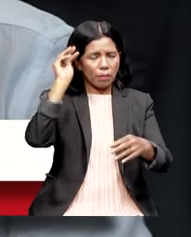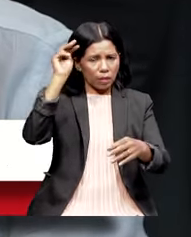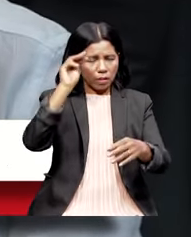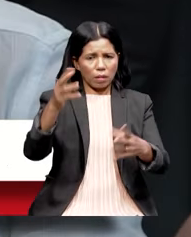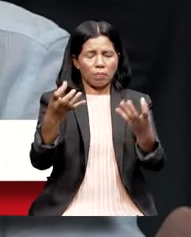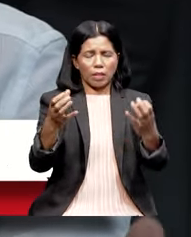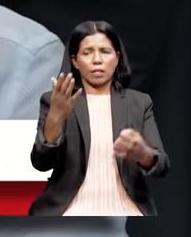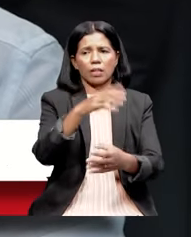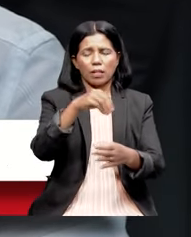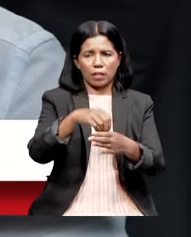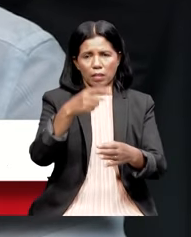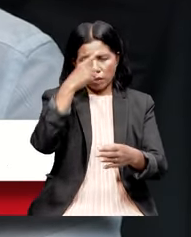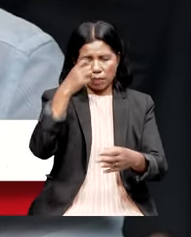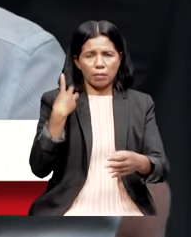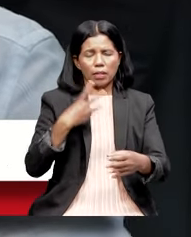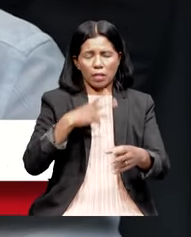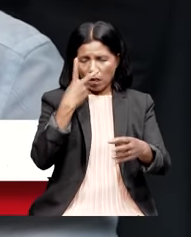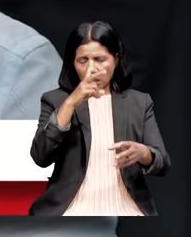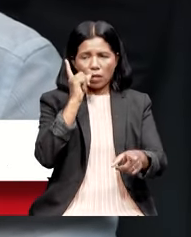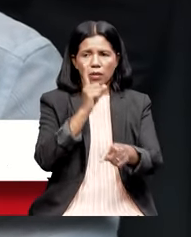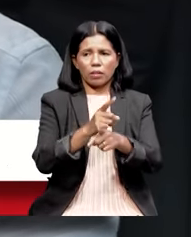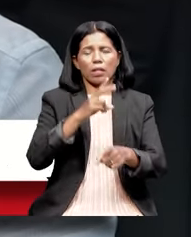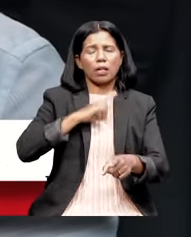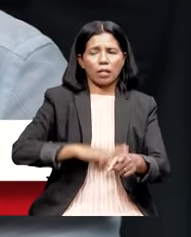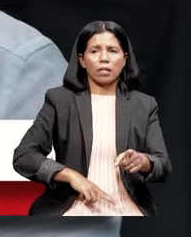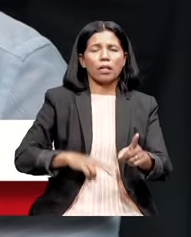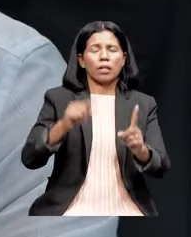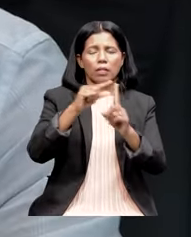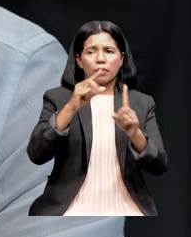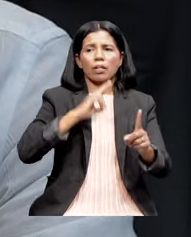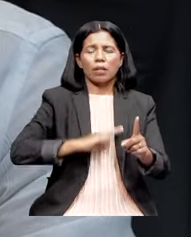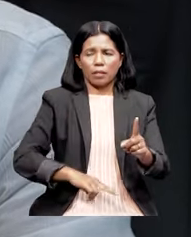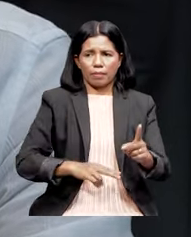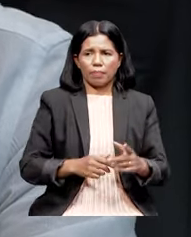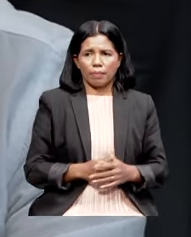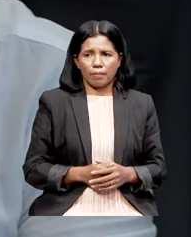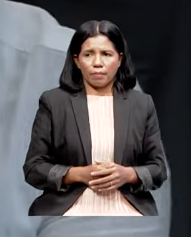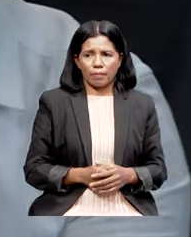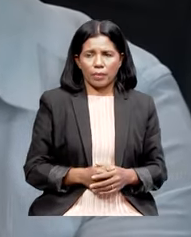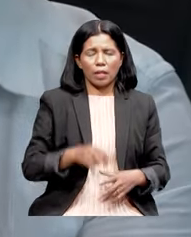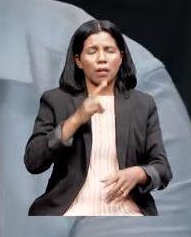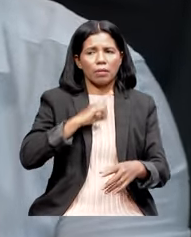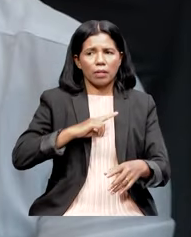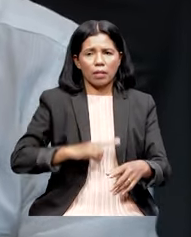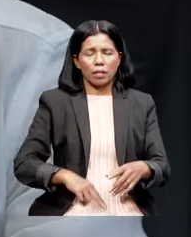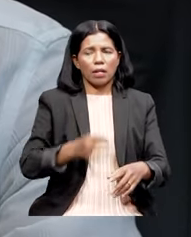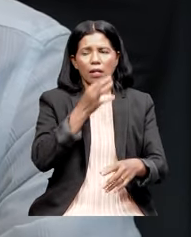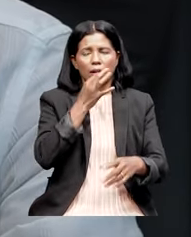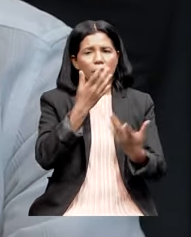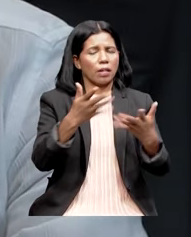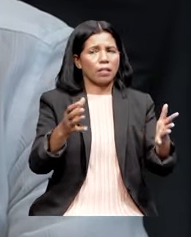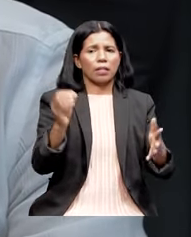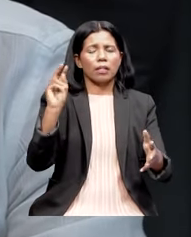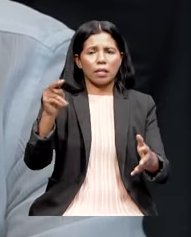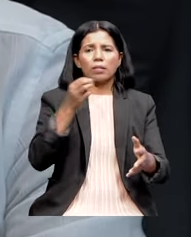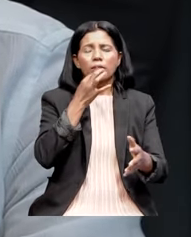larang tambah nebe itu tidak klaru dia dia yang kata hangar ne dia pun dah hangar Inggris dah hangar dia hamlaha hamlaha ne dia yang kata hang lah iya tuhan